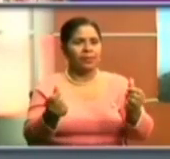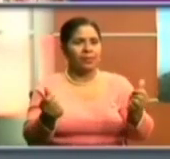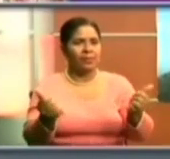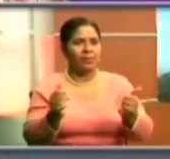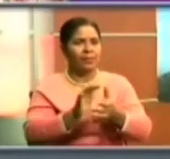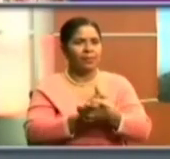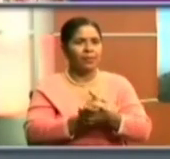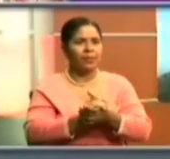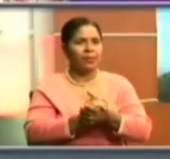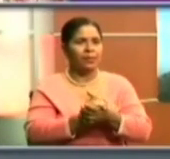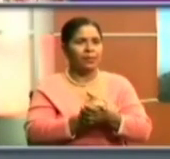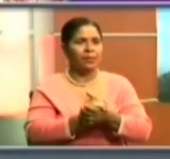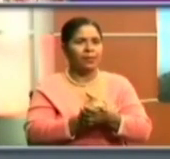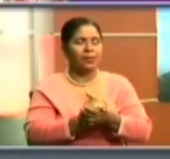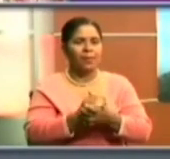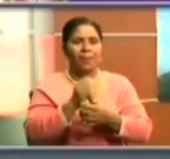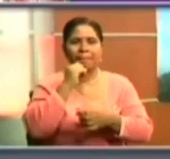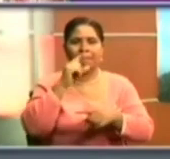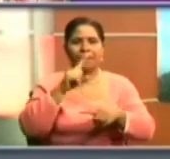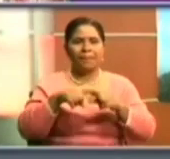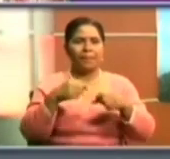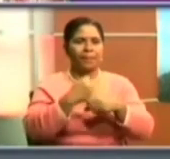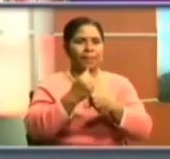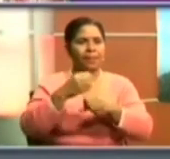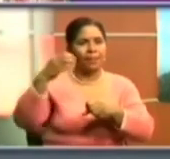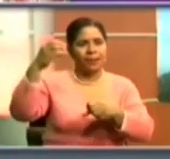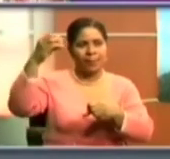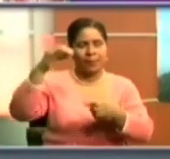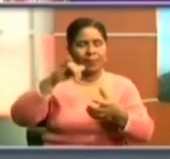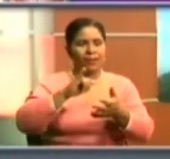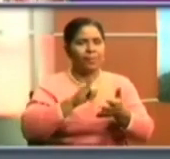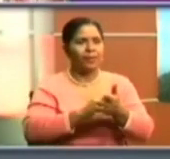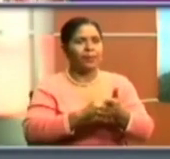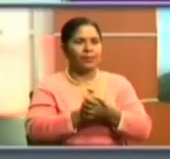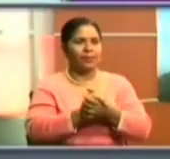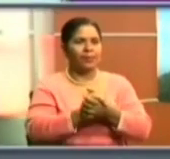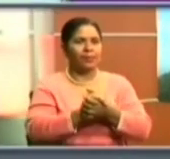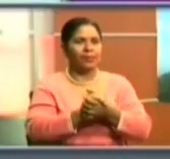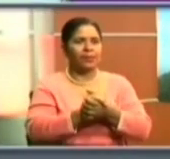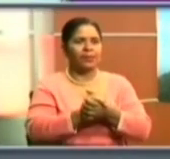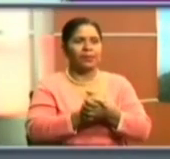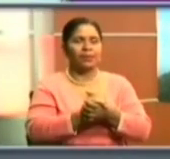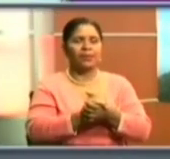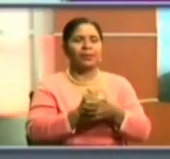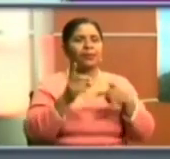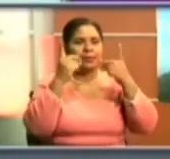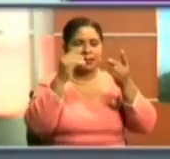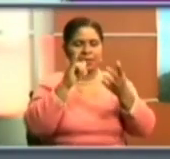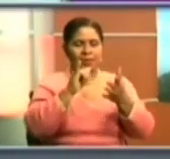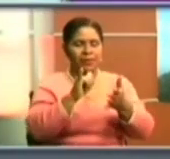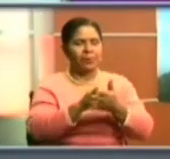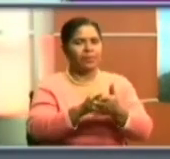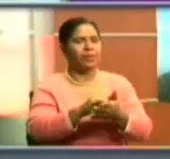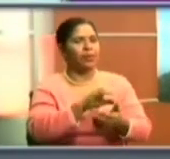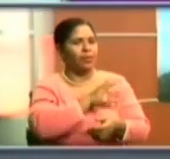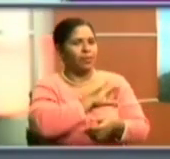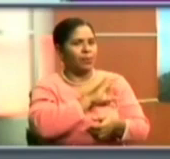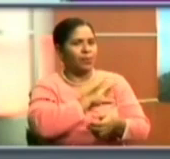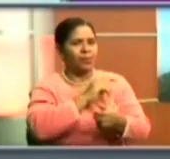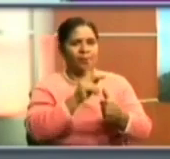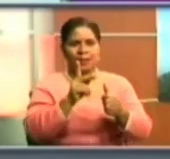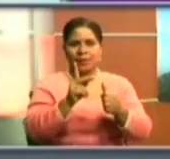générale, malheureusement, pour qu'a fait lumière sous aspect ça. C'est sous déclaration porte-parole